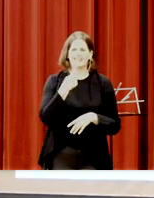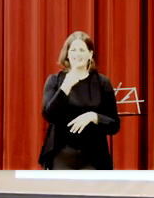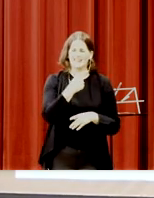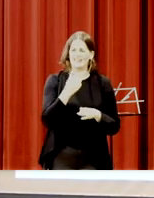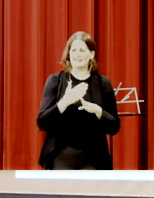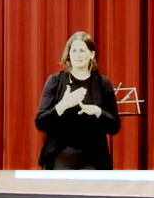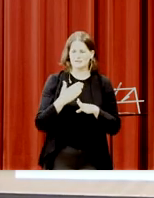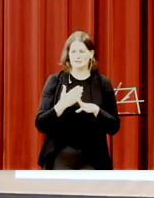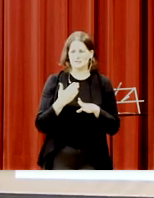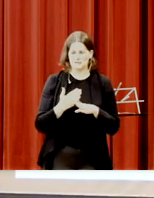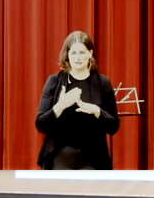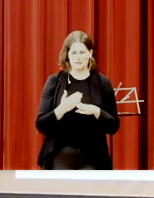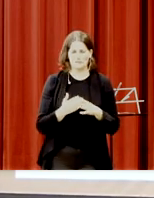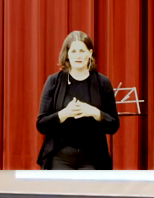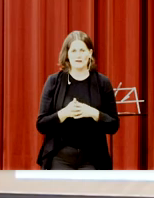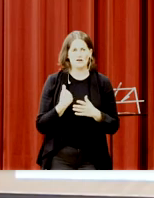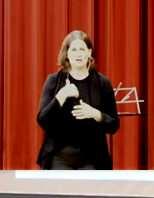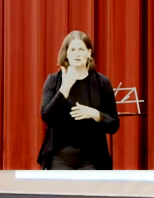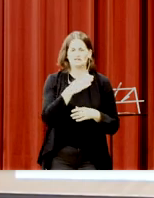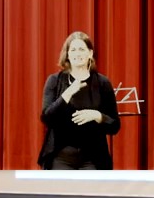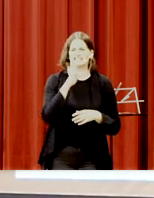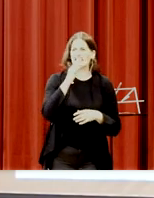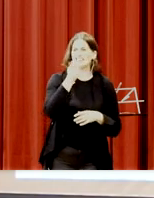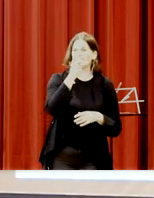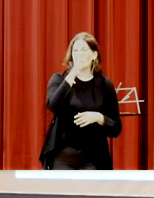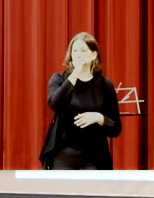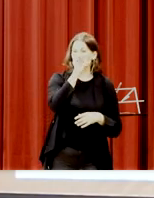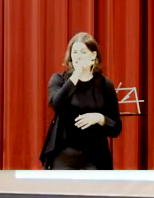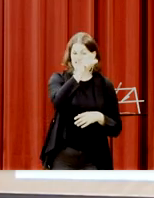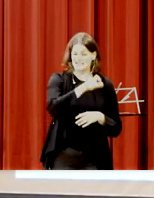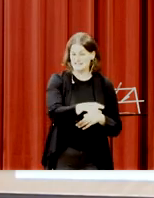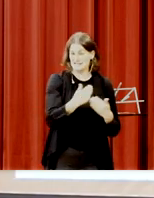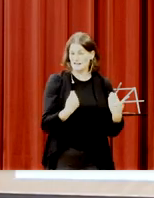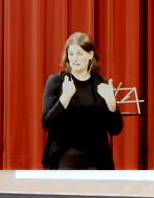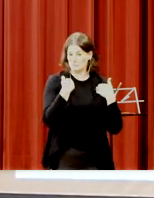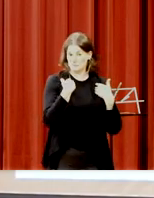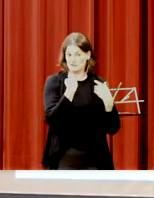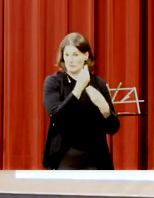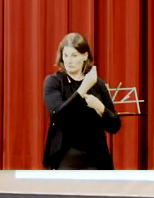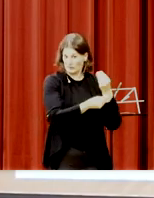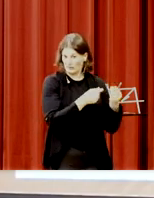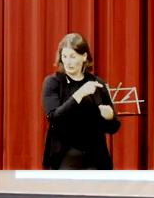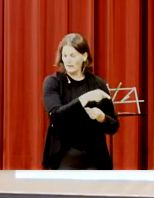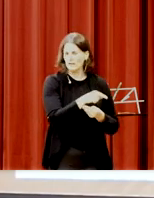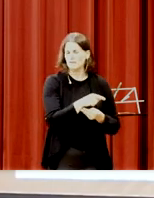l'alfa i l'òmega, la primera i l'última lletra de l'alfabet grec, per tant,